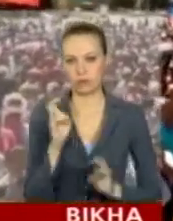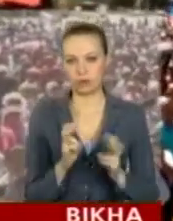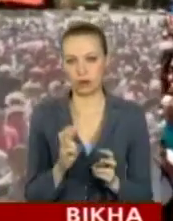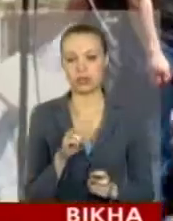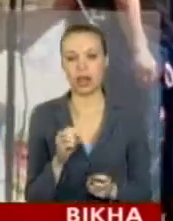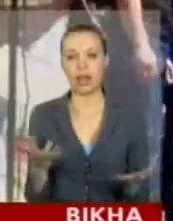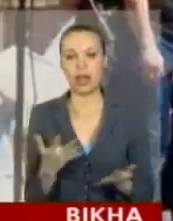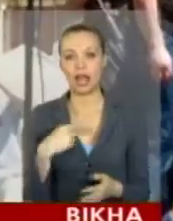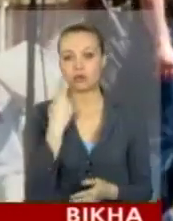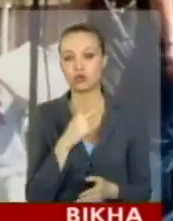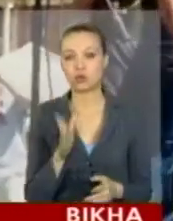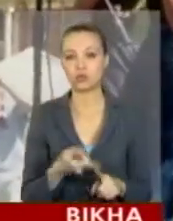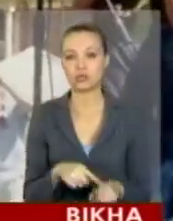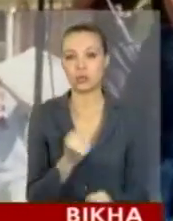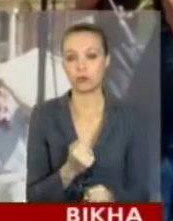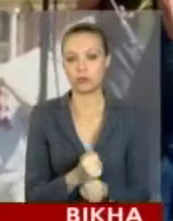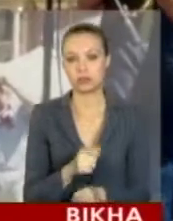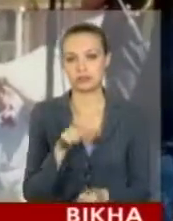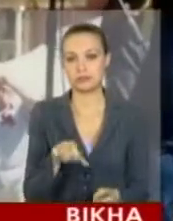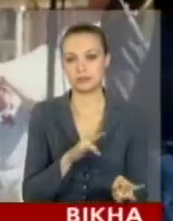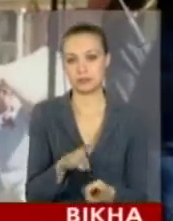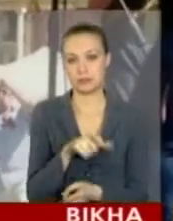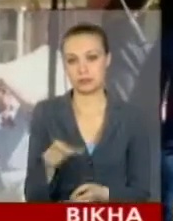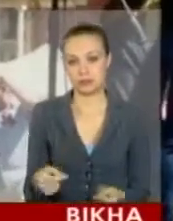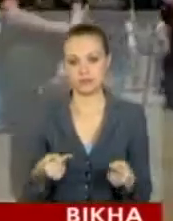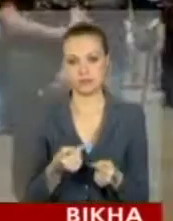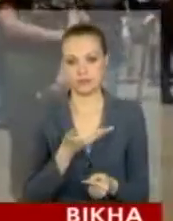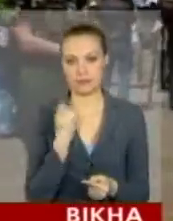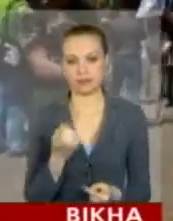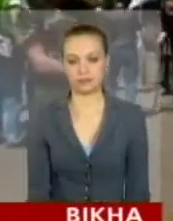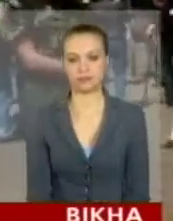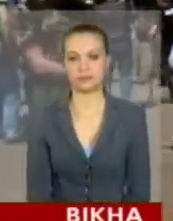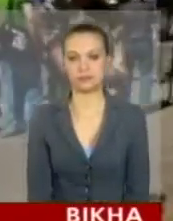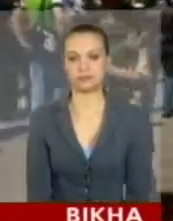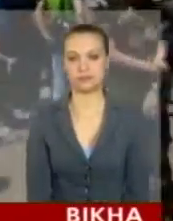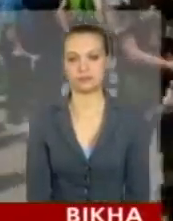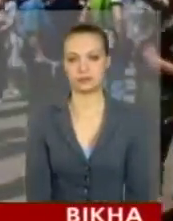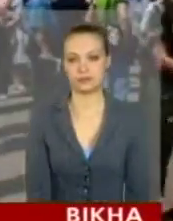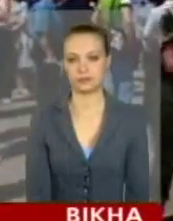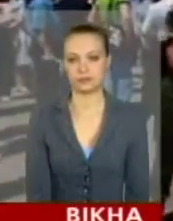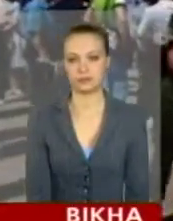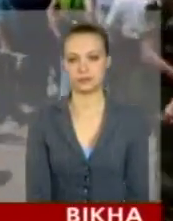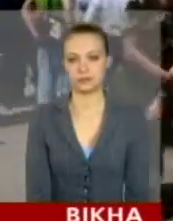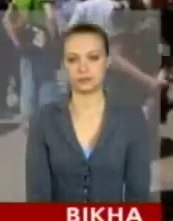Одначе, яким чином збираються це зробити, сепаратисти не поточнили. Ольга Мостова, Данило Богачов, програма «Вікна», СТБ.